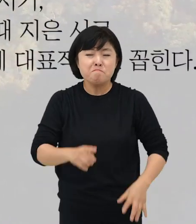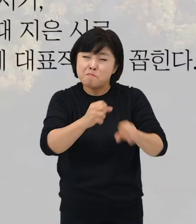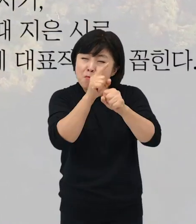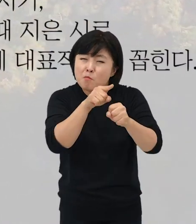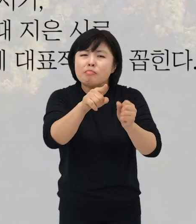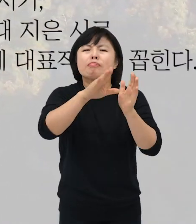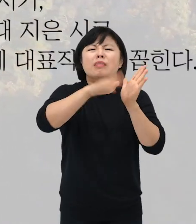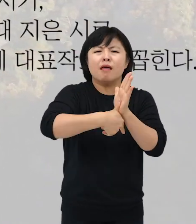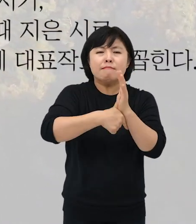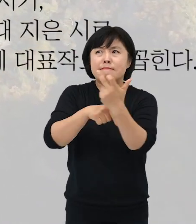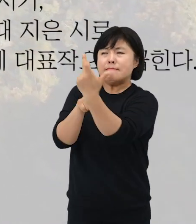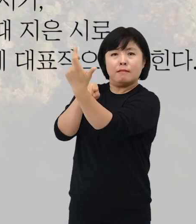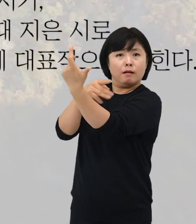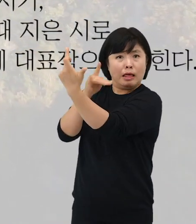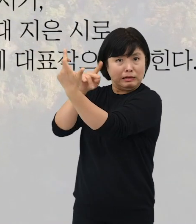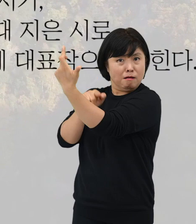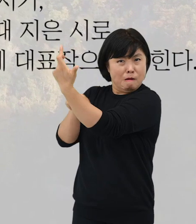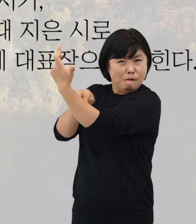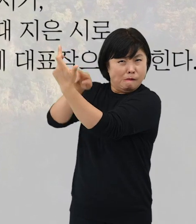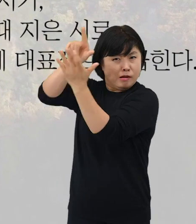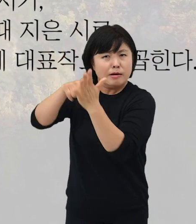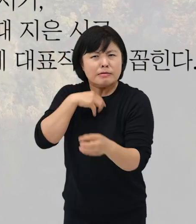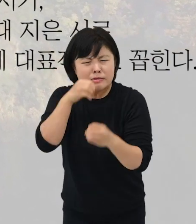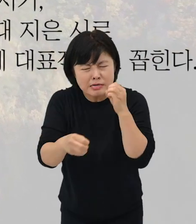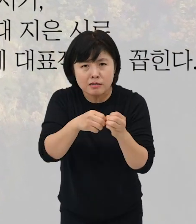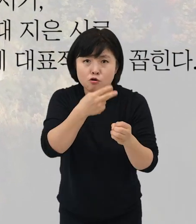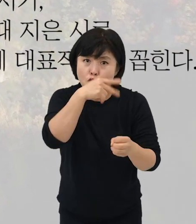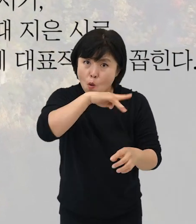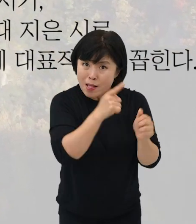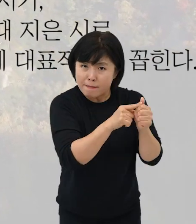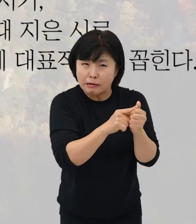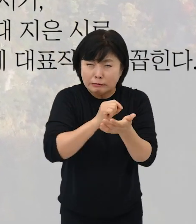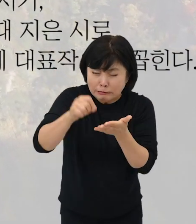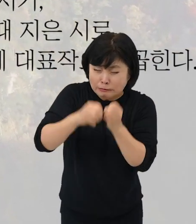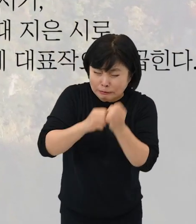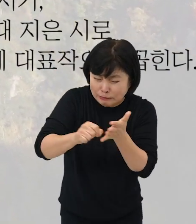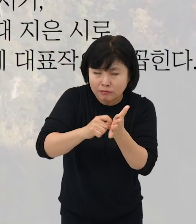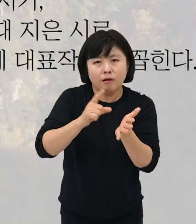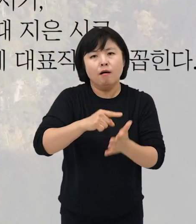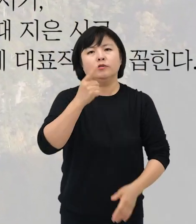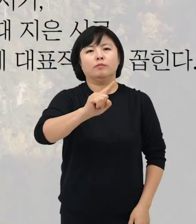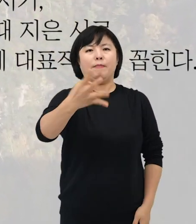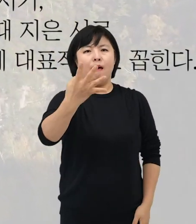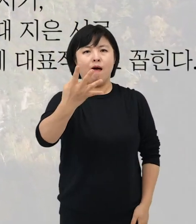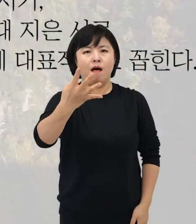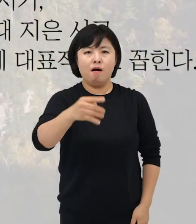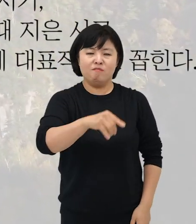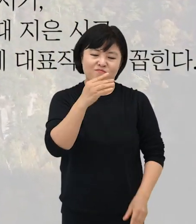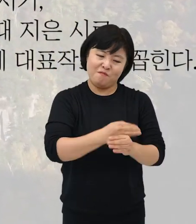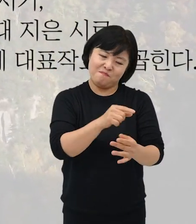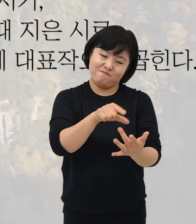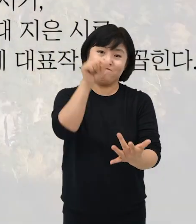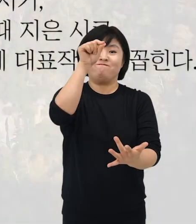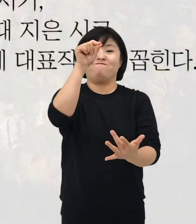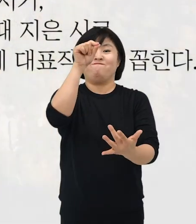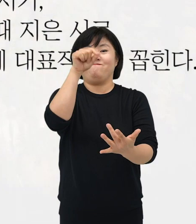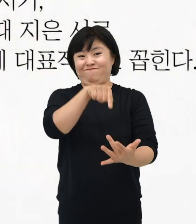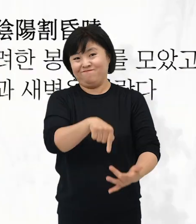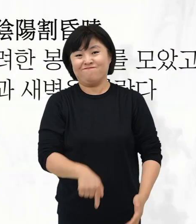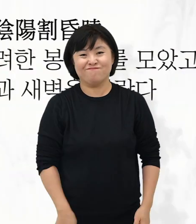망학은 바로 이 시기 태산에 올랐을 때 지은 시로 두보의 1400편 시 가운데 대표작으로